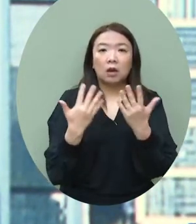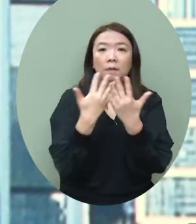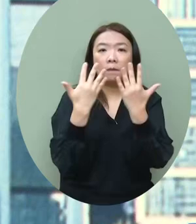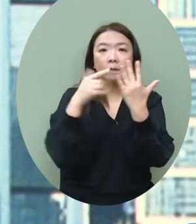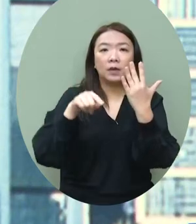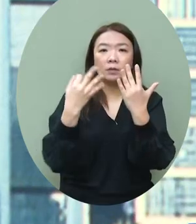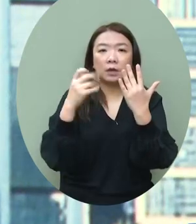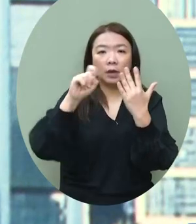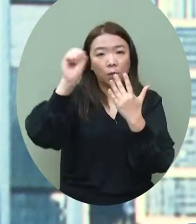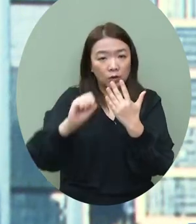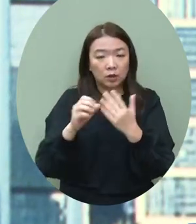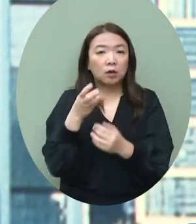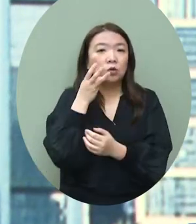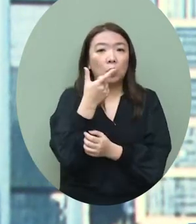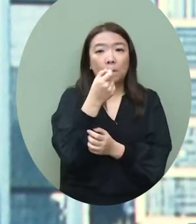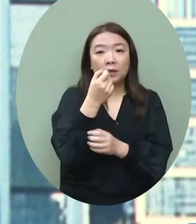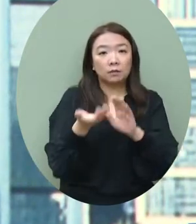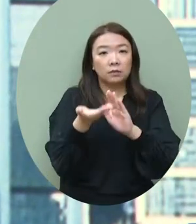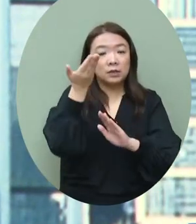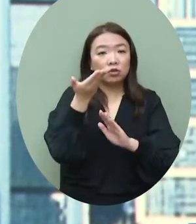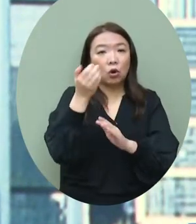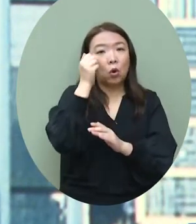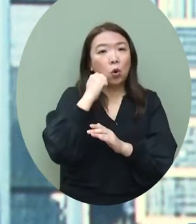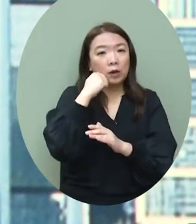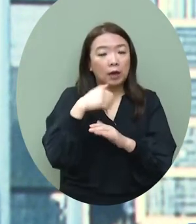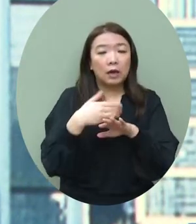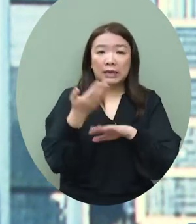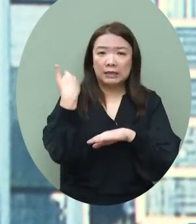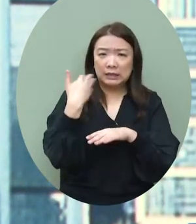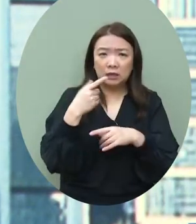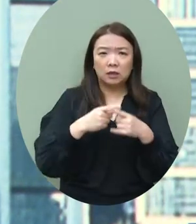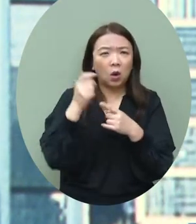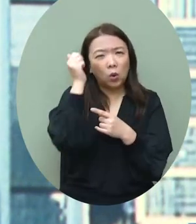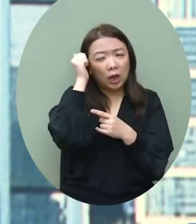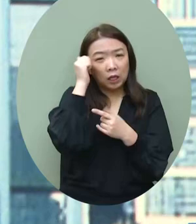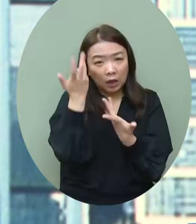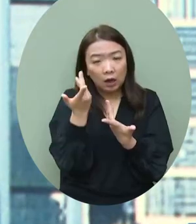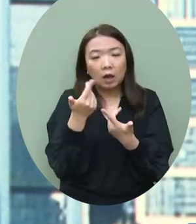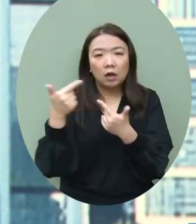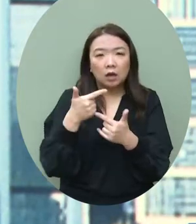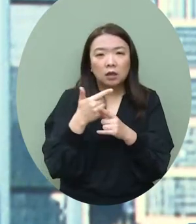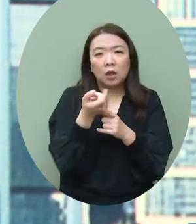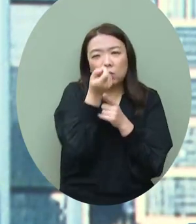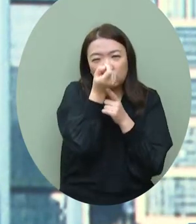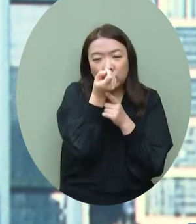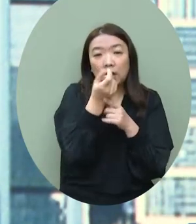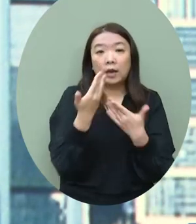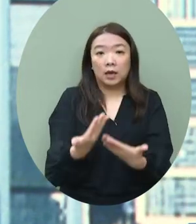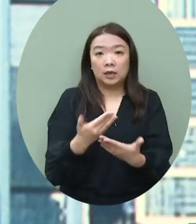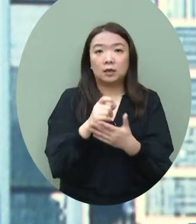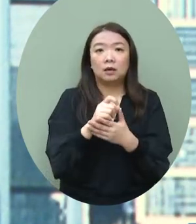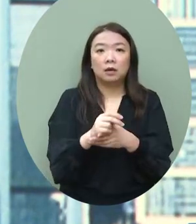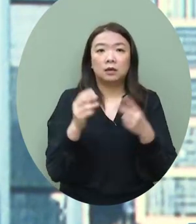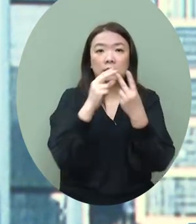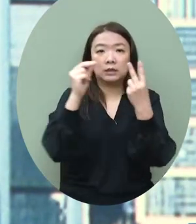55.39%，而80歲及以上往時真係好艱難嘅，停留喺一個好低嘅水平咧，而家都係去到